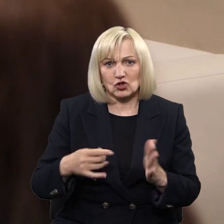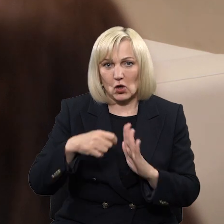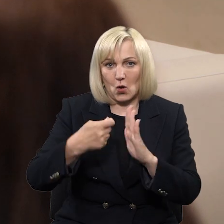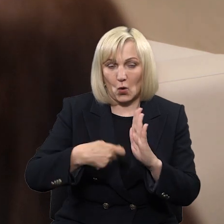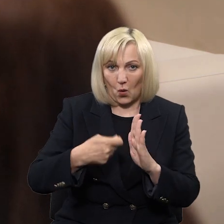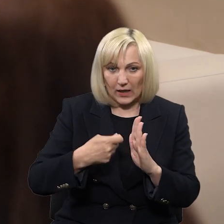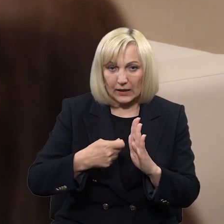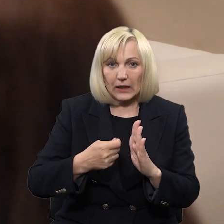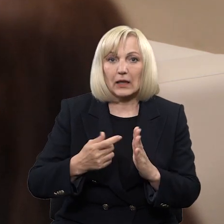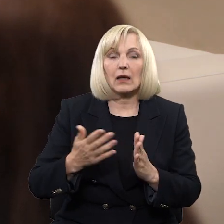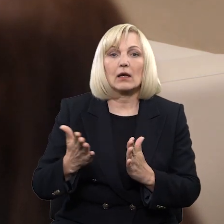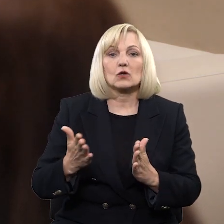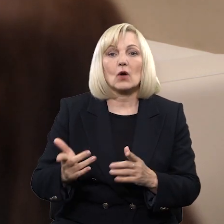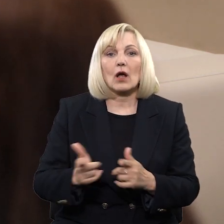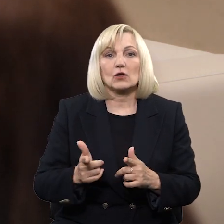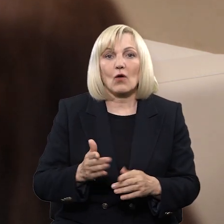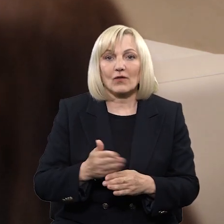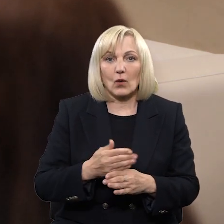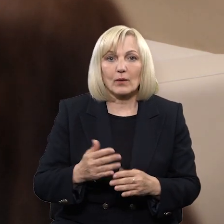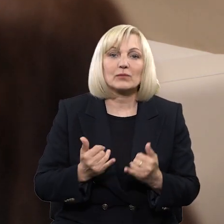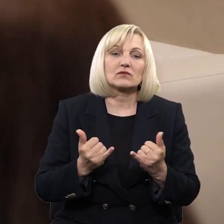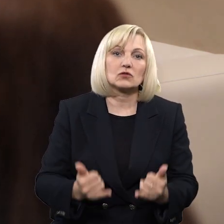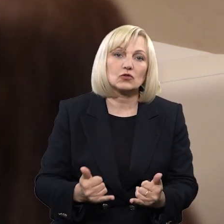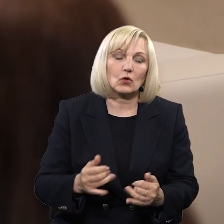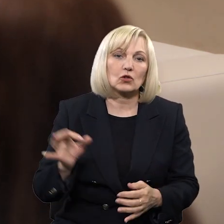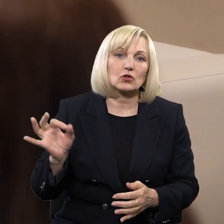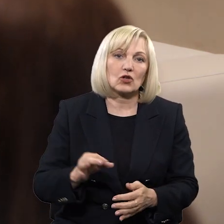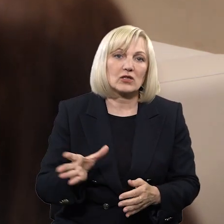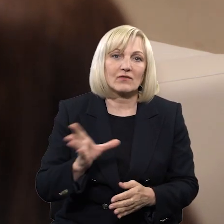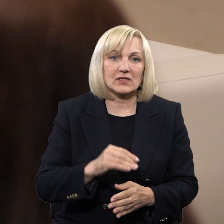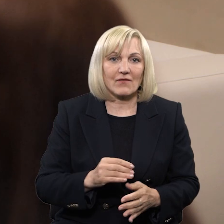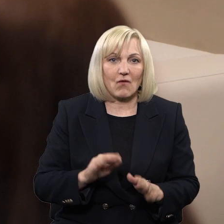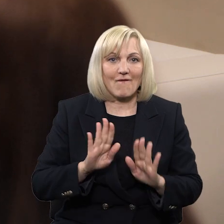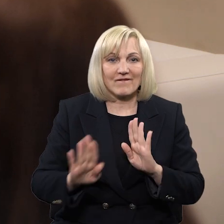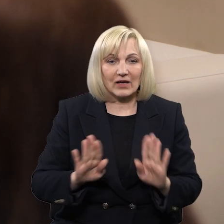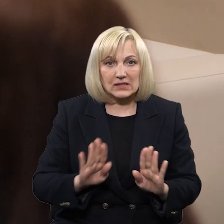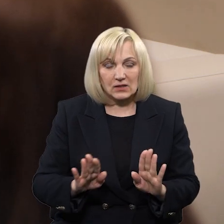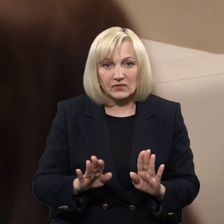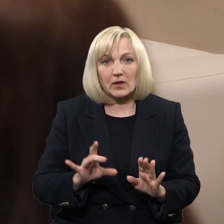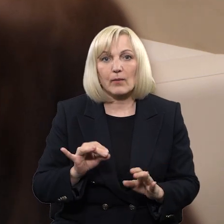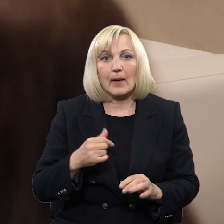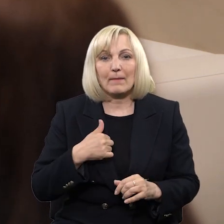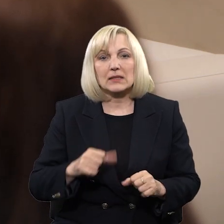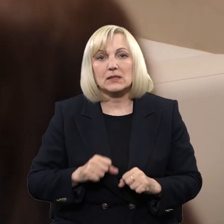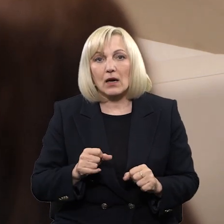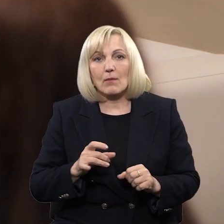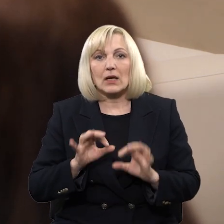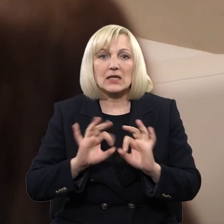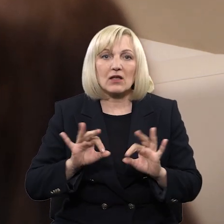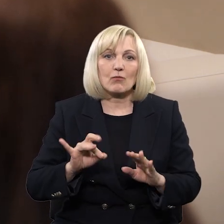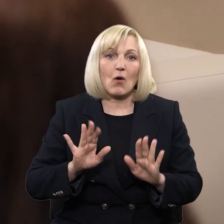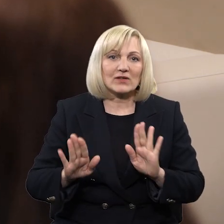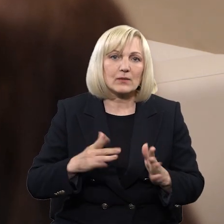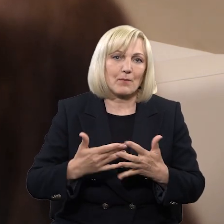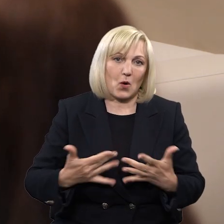ролики которые готовят отделы посвященные чаще всего выставкам и мы всегда стараемся про